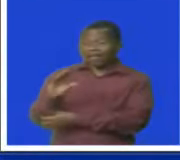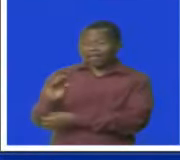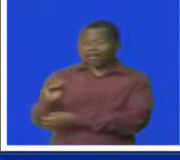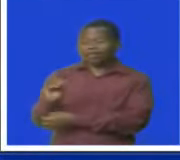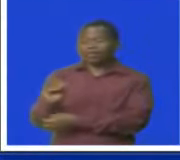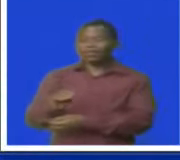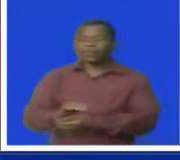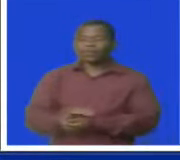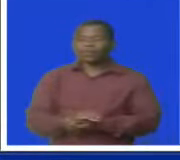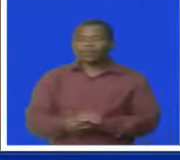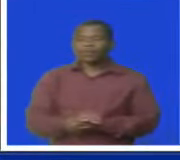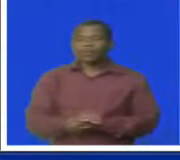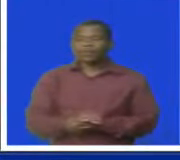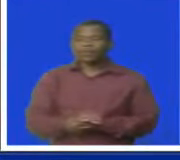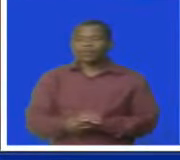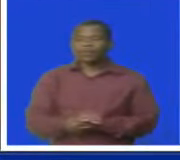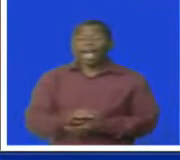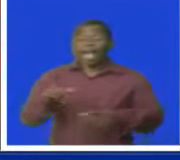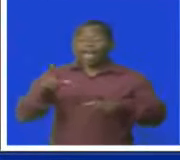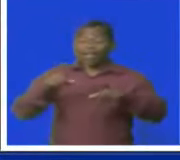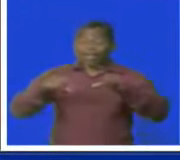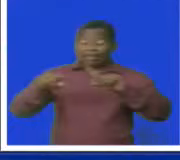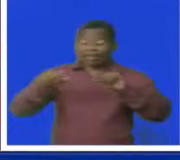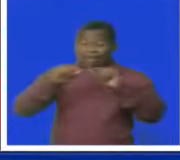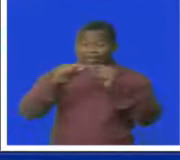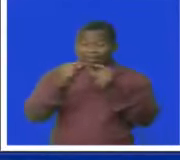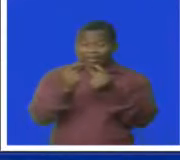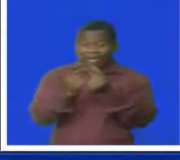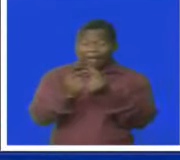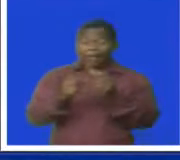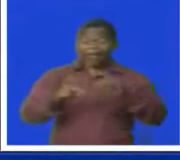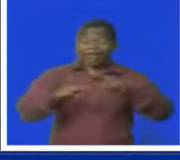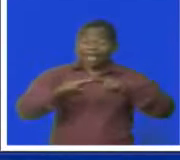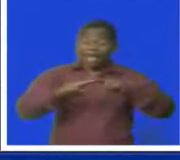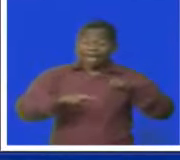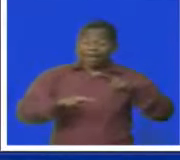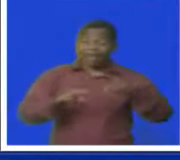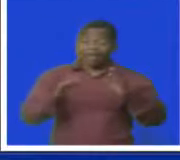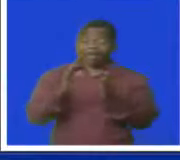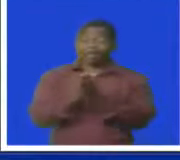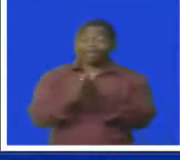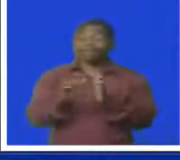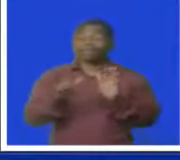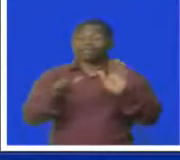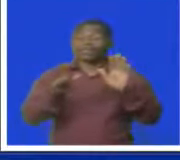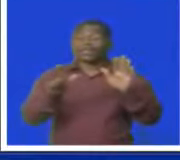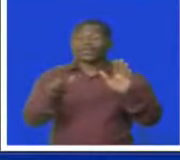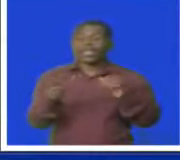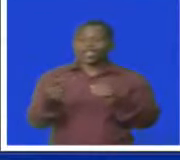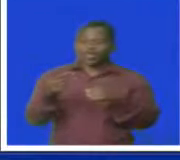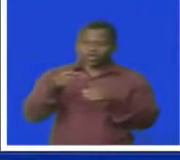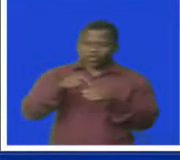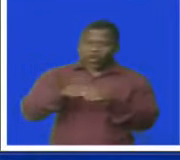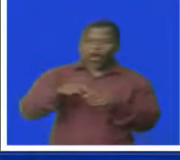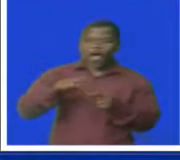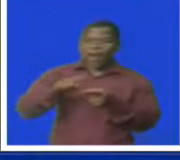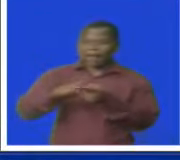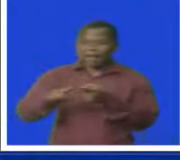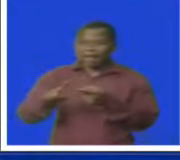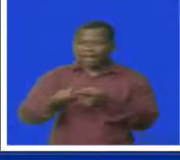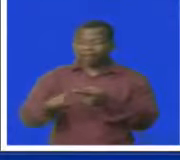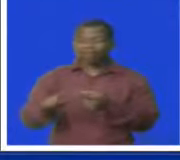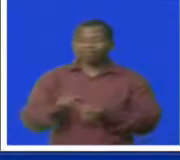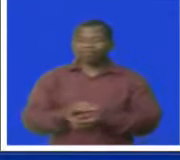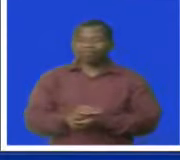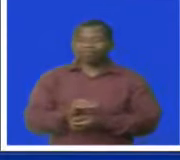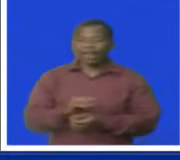kweminyaka lelishumi nesikhombisa lingenele imidlalo yeCOSAFA Under 17 libuka kwenta kangcono kunasenyakeni lophelile lapho ladlala lafika kuma